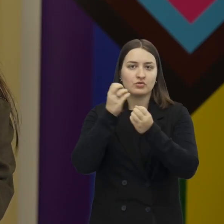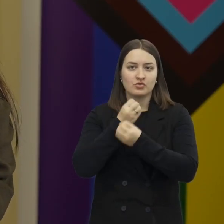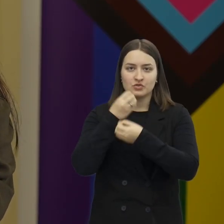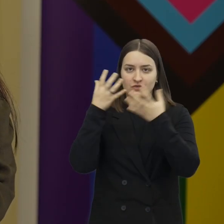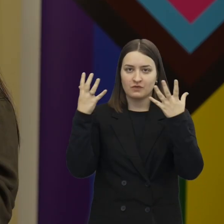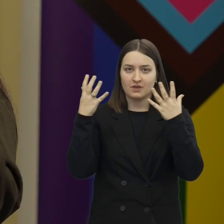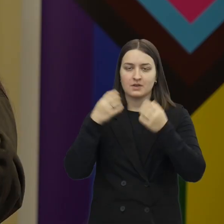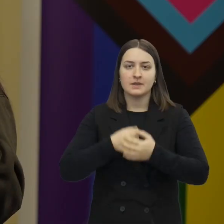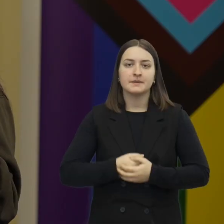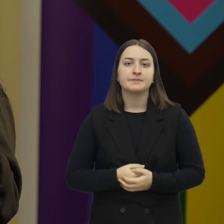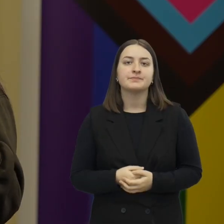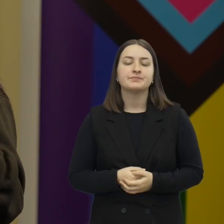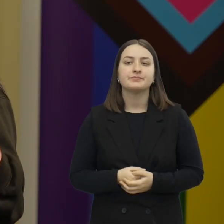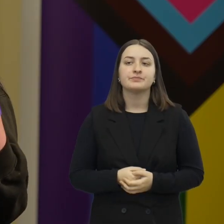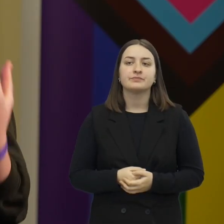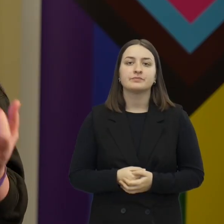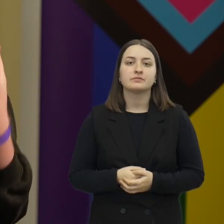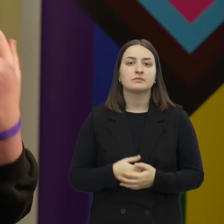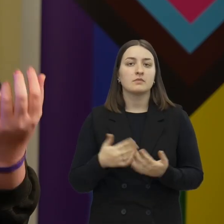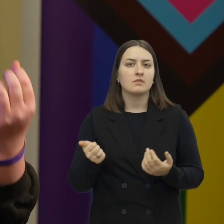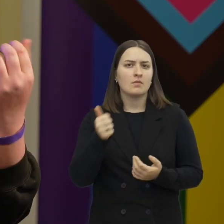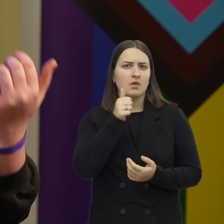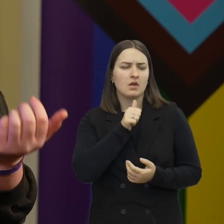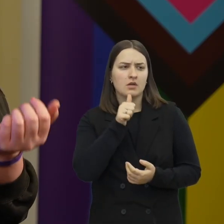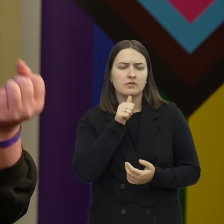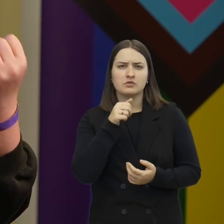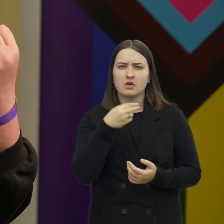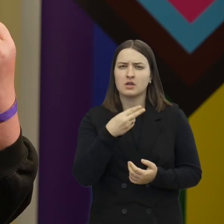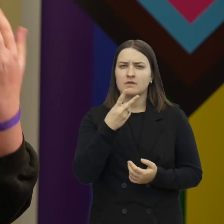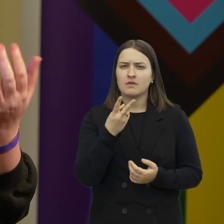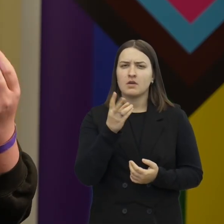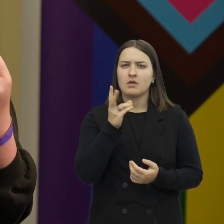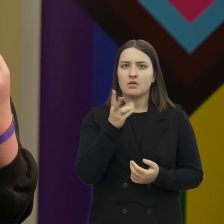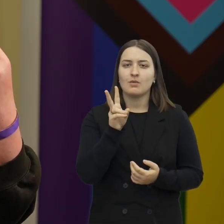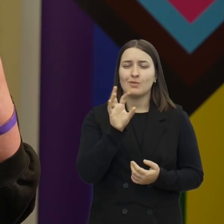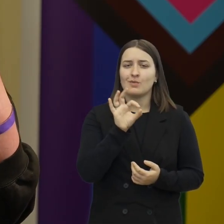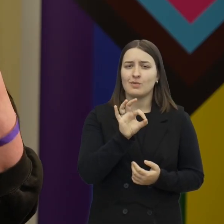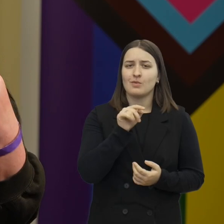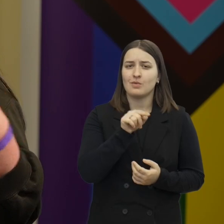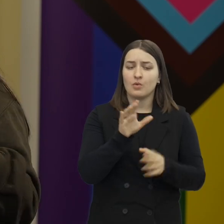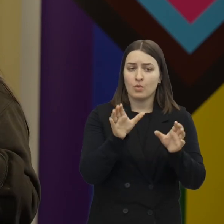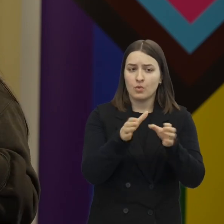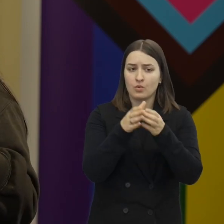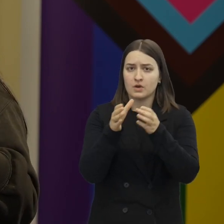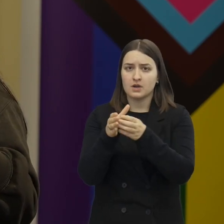Ar, pavyzdžiui, iš tiesų nevyriausybinio sektoriaus organizacijoms,